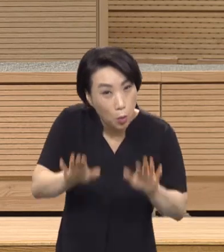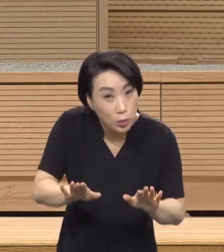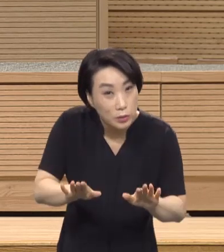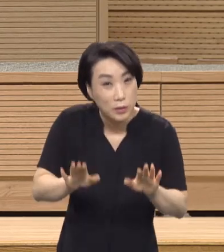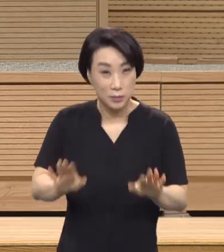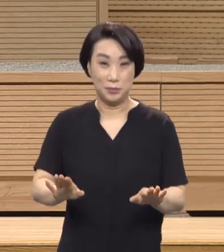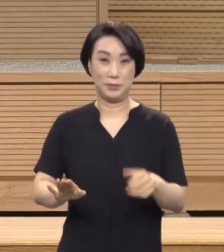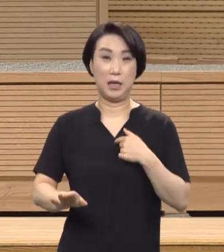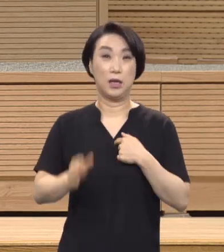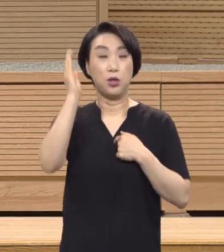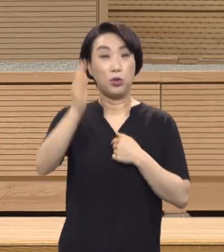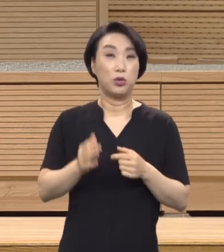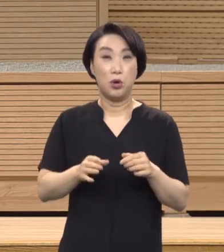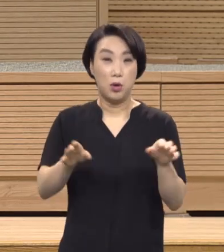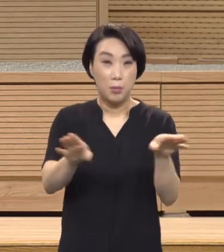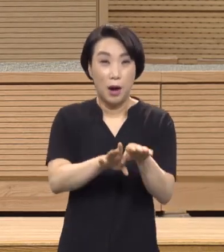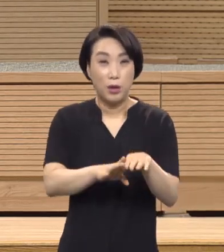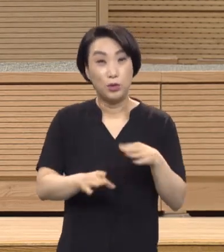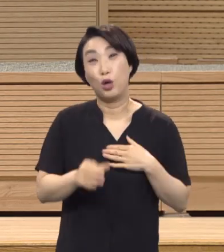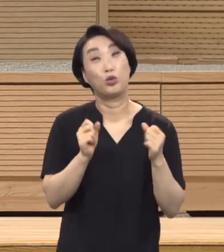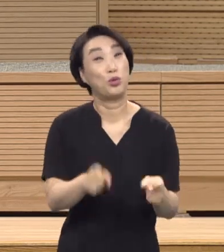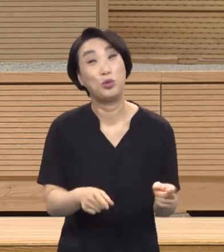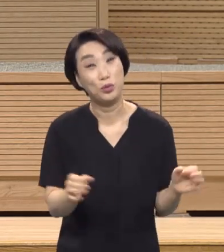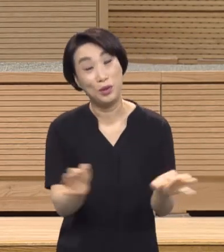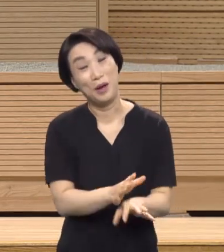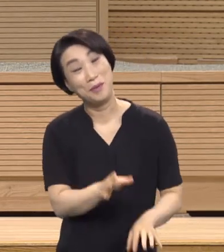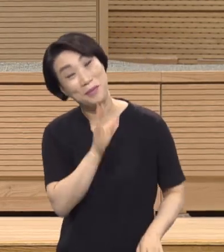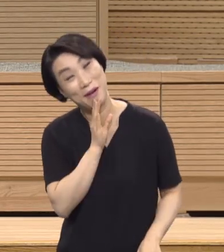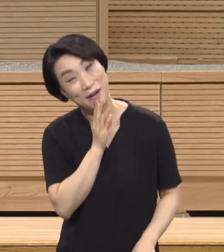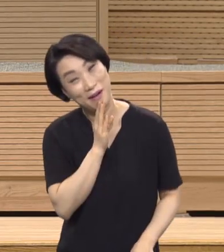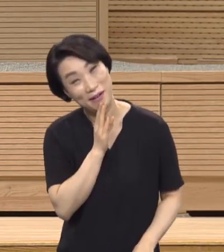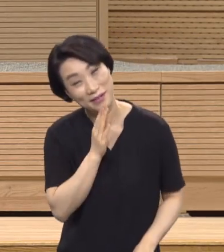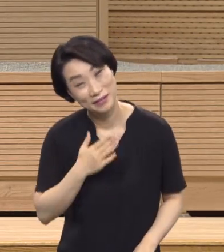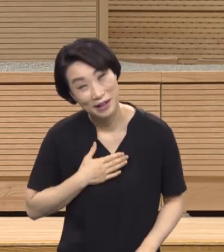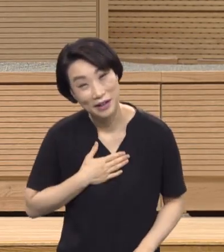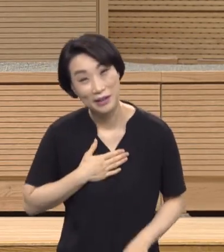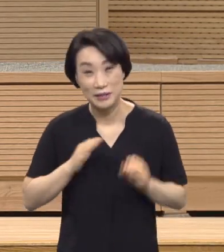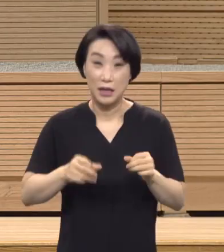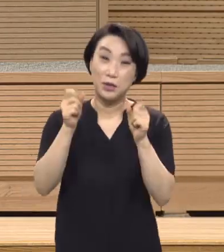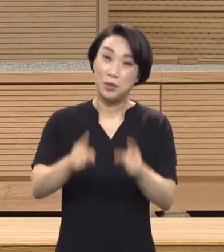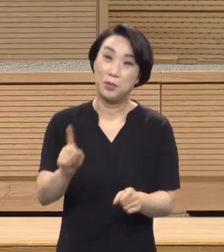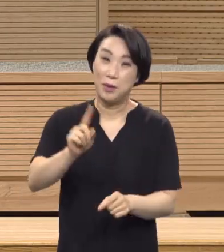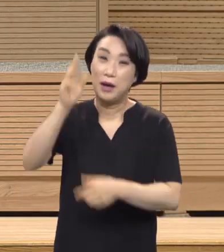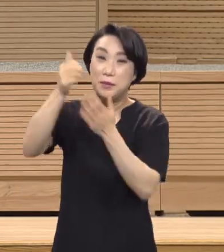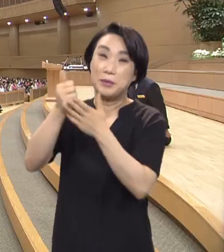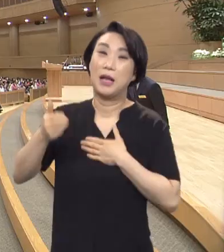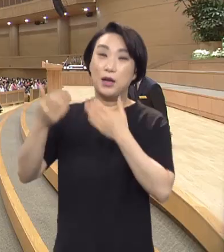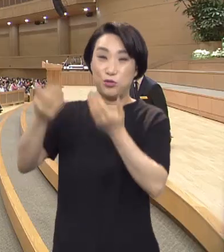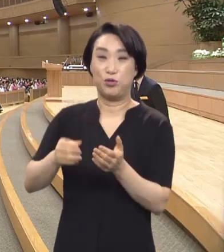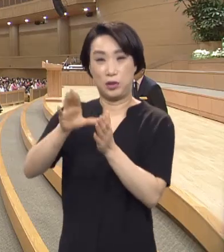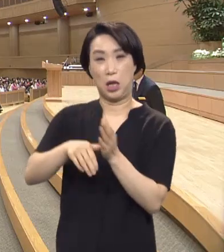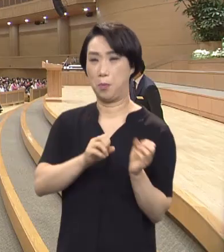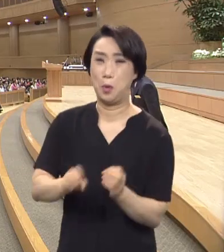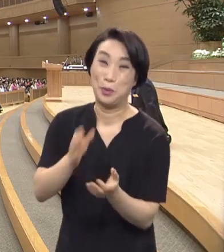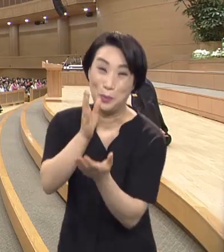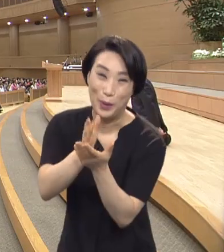오늘 설교에 못 나갔다면 그런 기회가 없잖아. 이 기회는 하나님이 내게 주실 때 놓치지 말아야 된다.